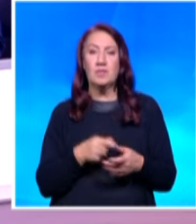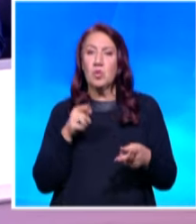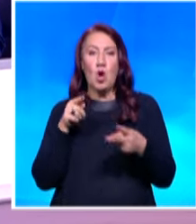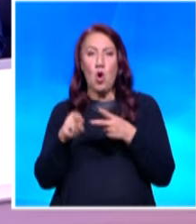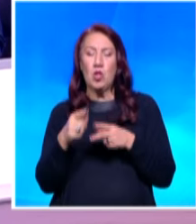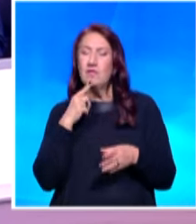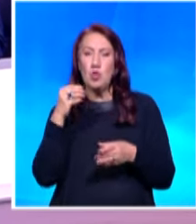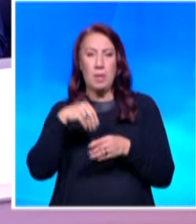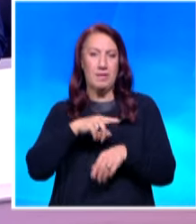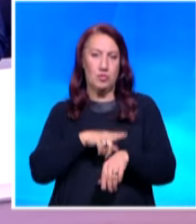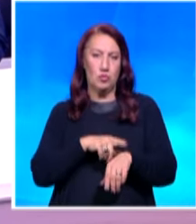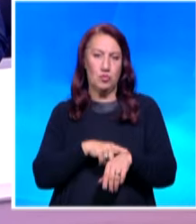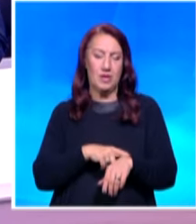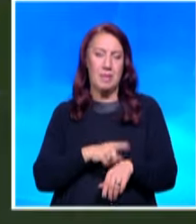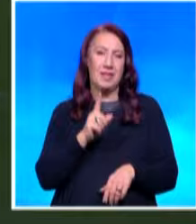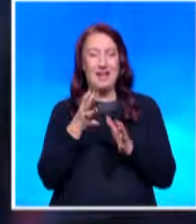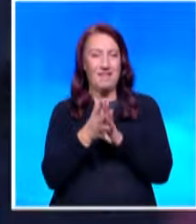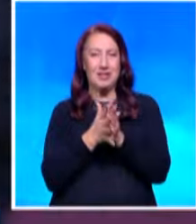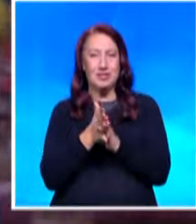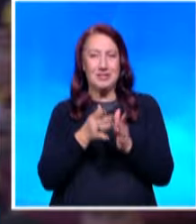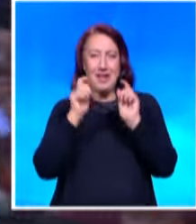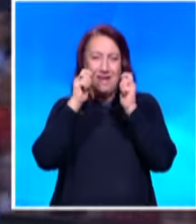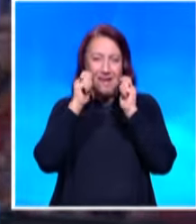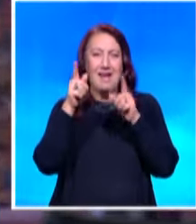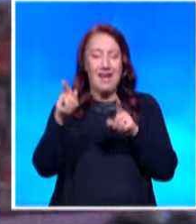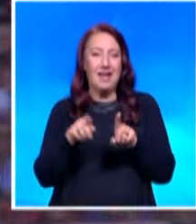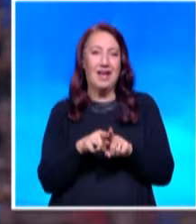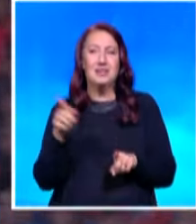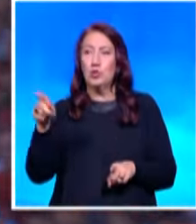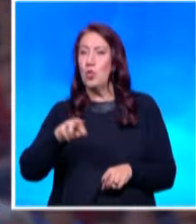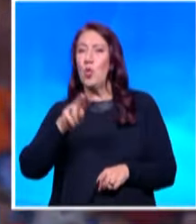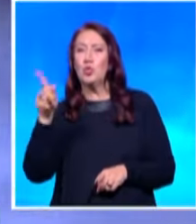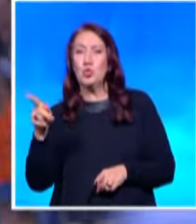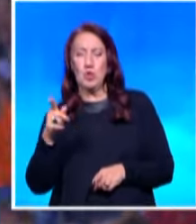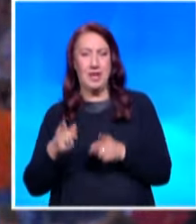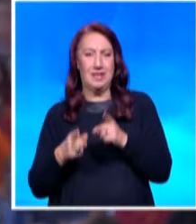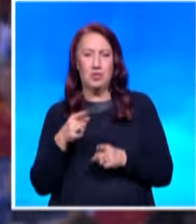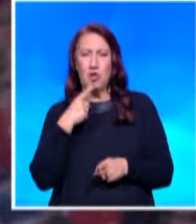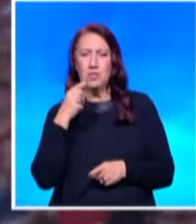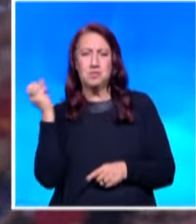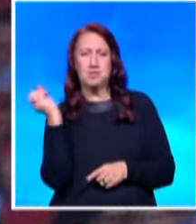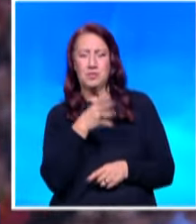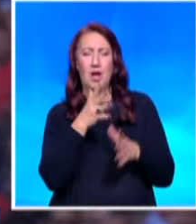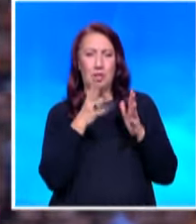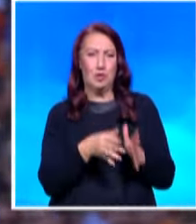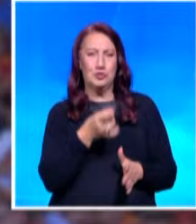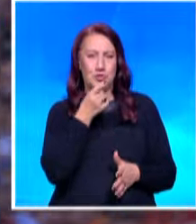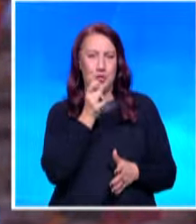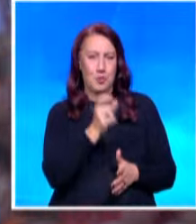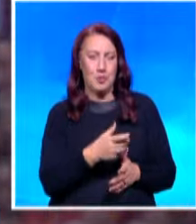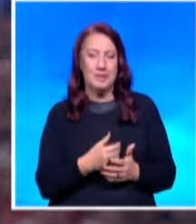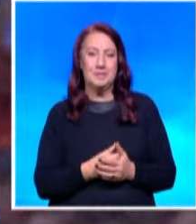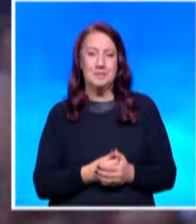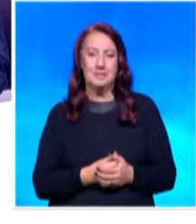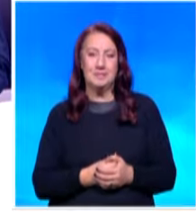поредната санкция на португалеца. За лоши неща за него. Мауриньо ще пропусне гостуването на Интер следващия уикенд.